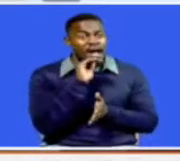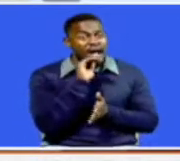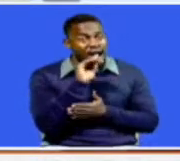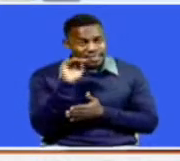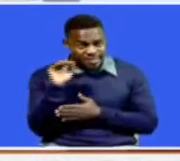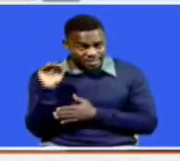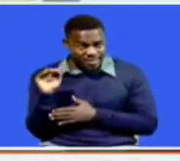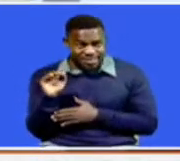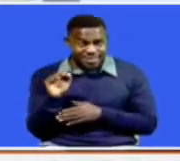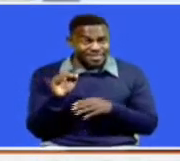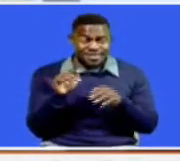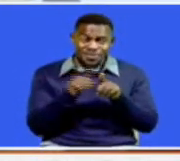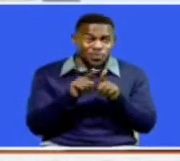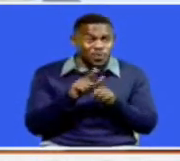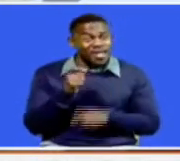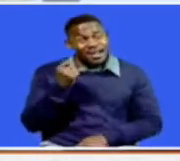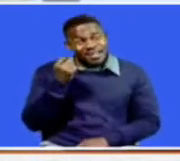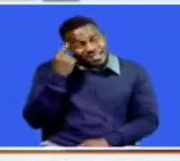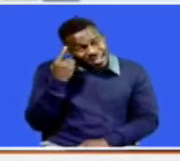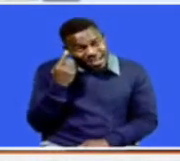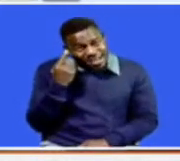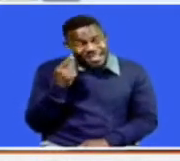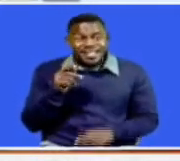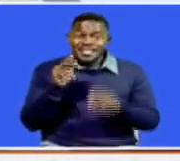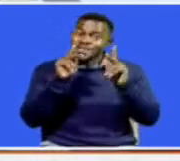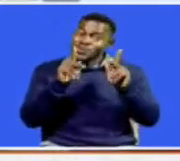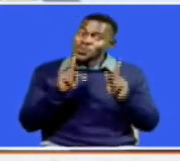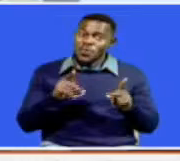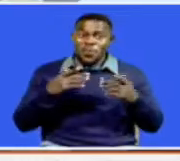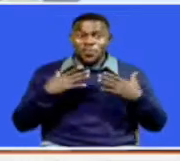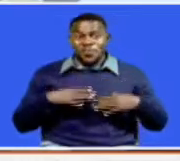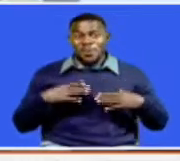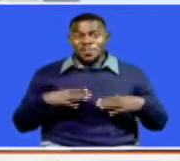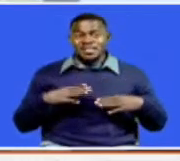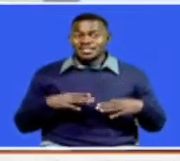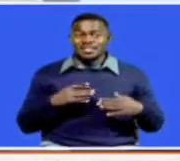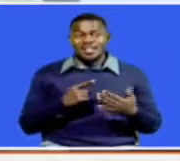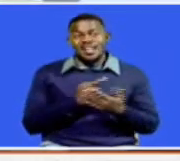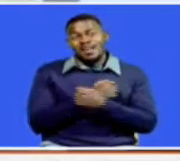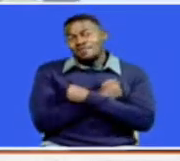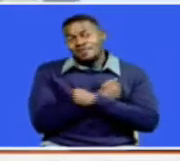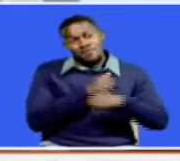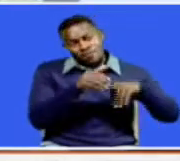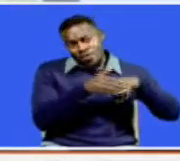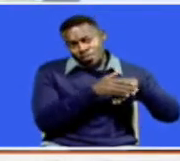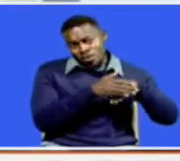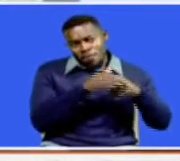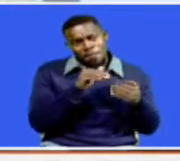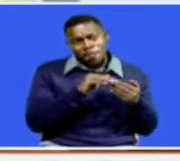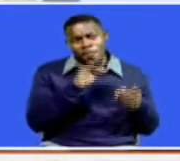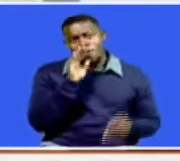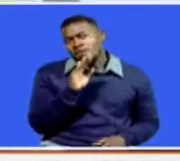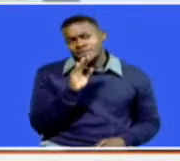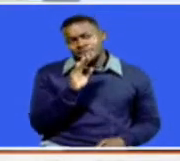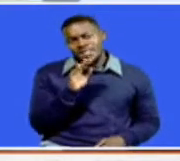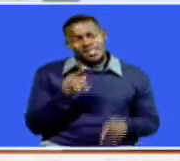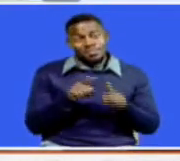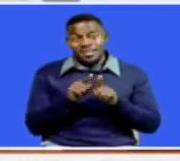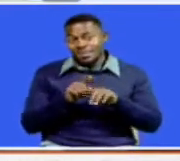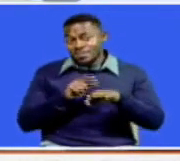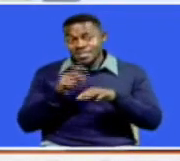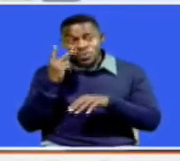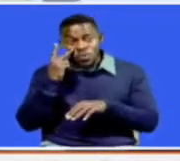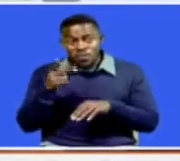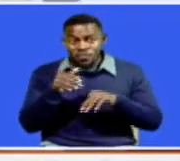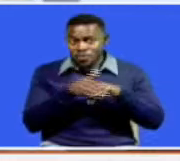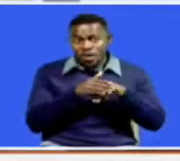We understand that the people of Kisumu and Kenyans generally were extremely overwhelmed by the success of the team. Kenya